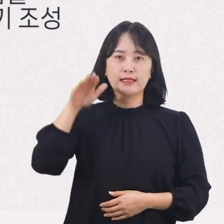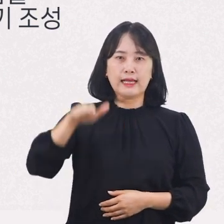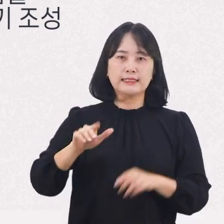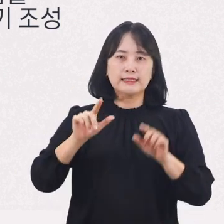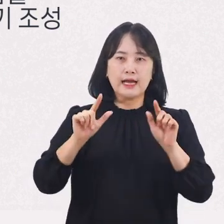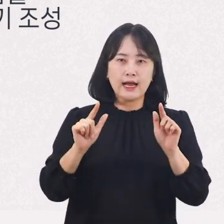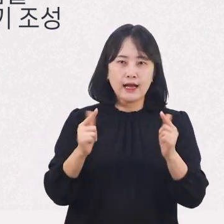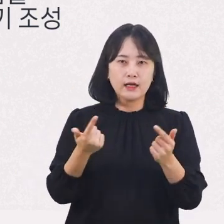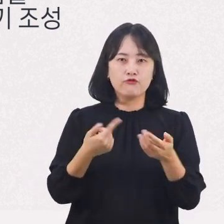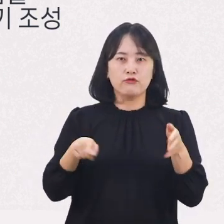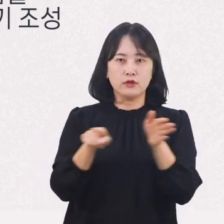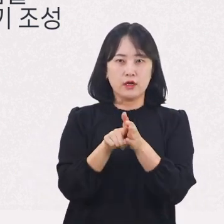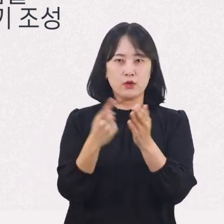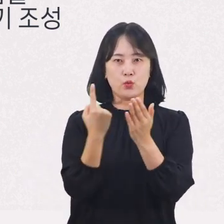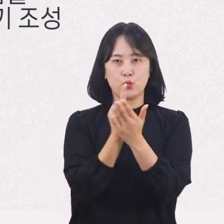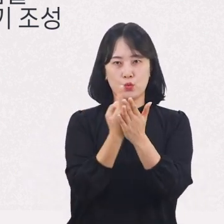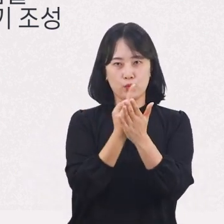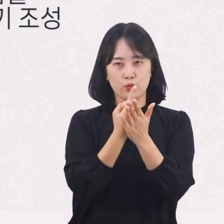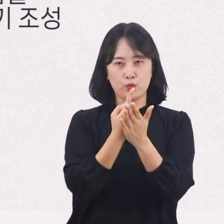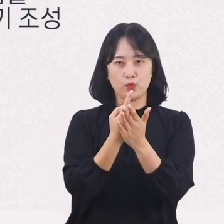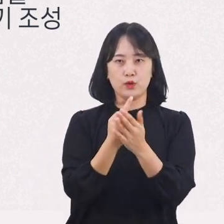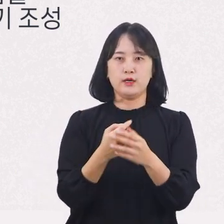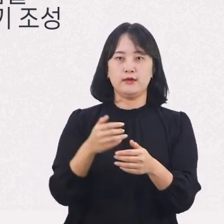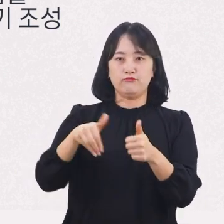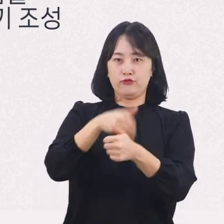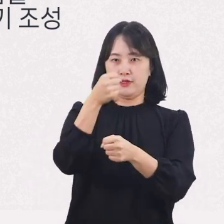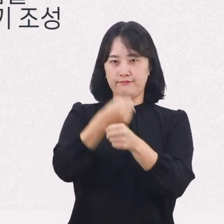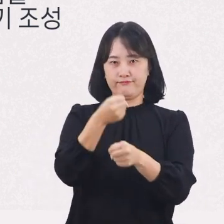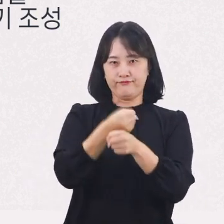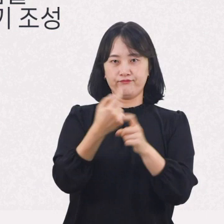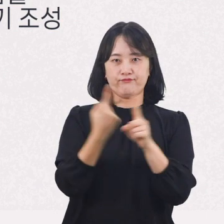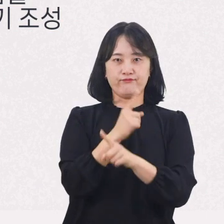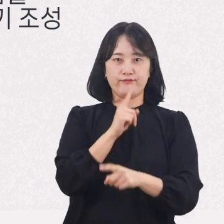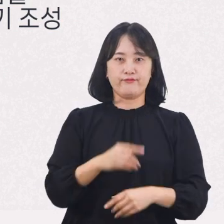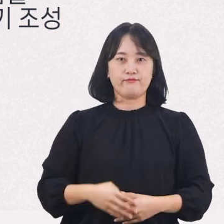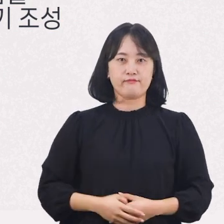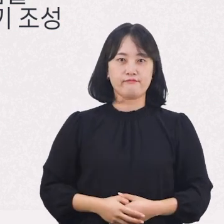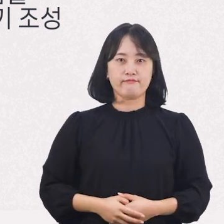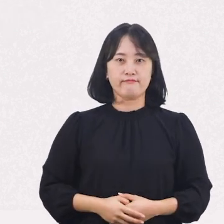수 있도록 학급 분위기를 조성하는 등의 수정을 말합니다.